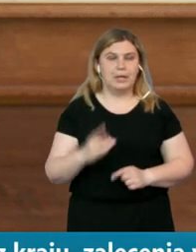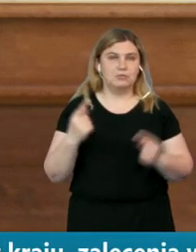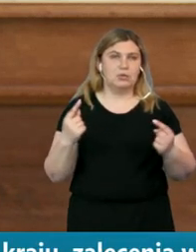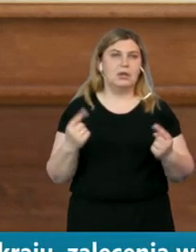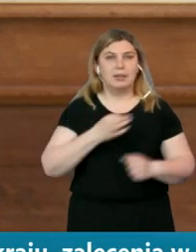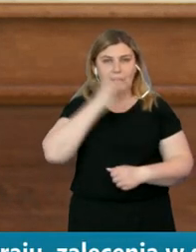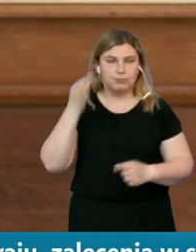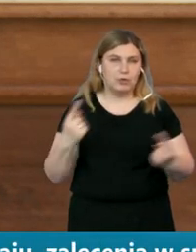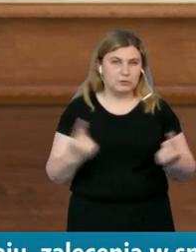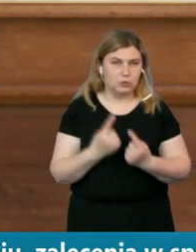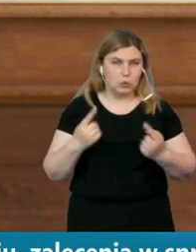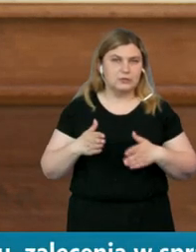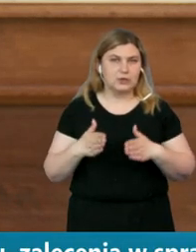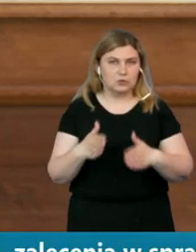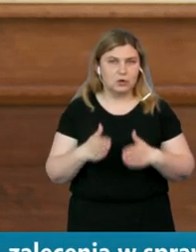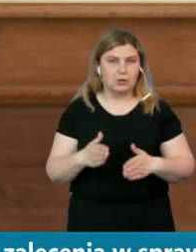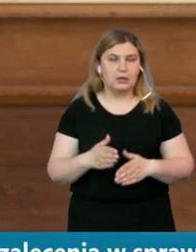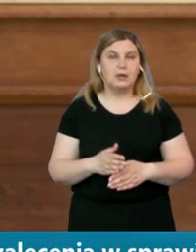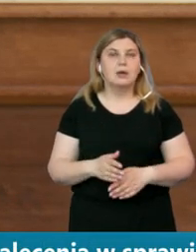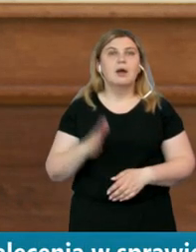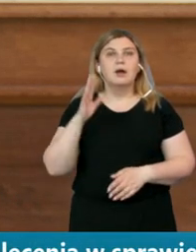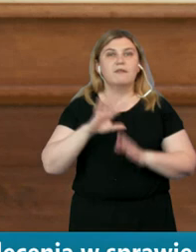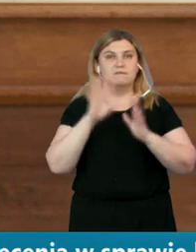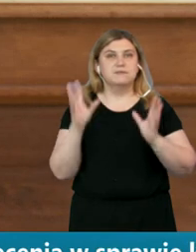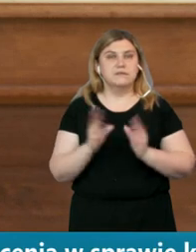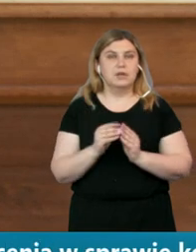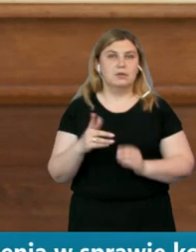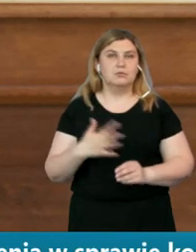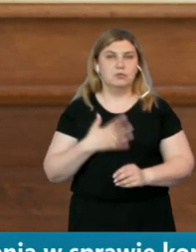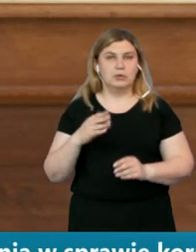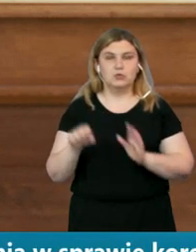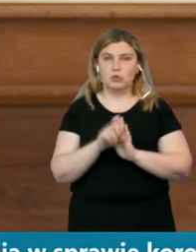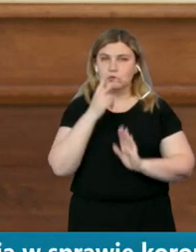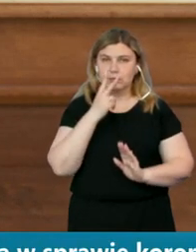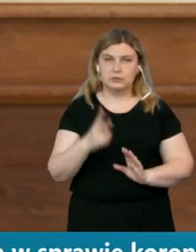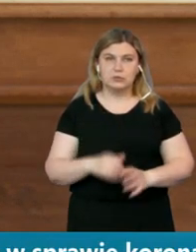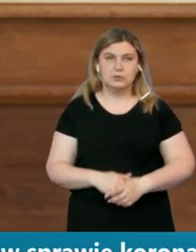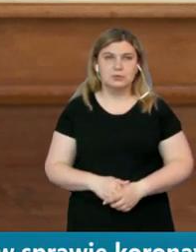Szczecinie będzie się poprawiała i wszyscy to odczujemy. Do zobaczenia.